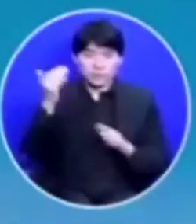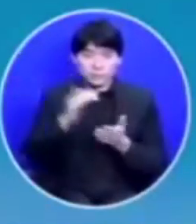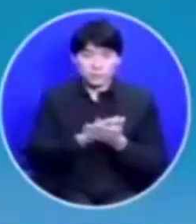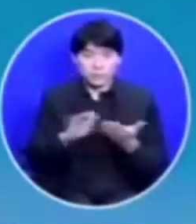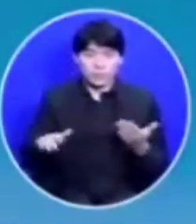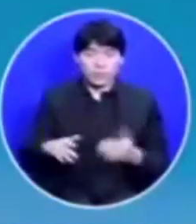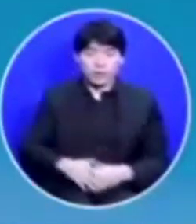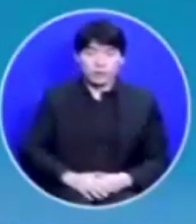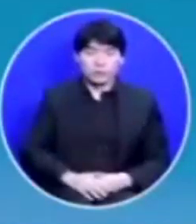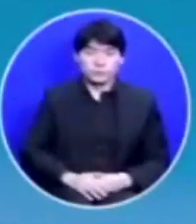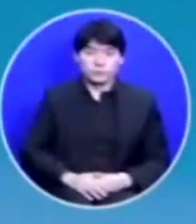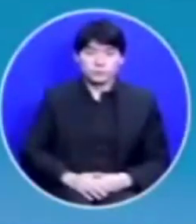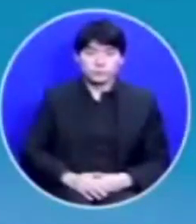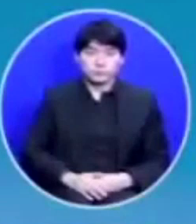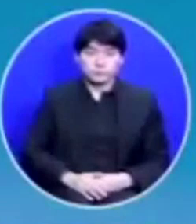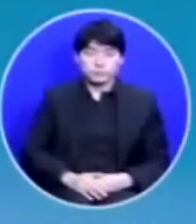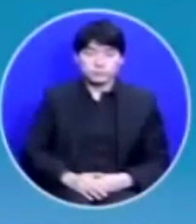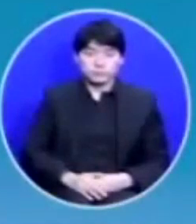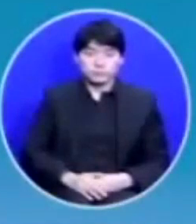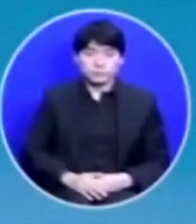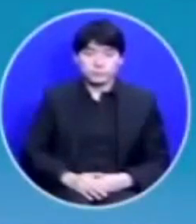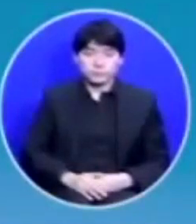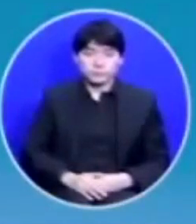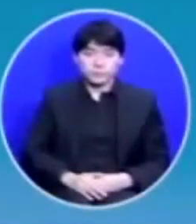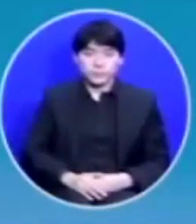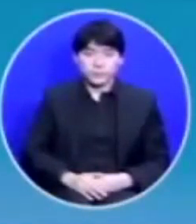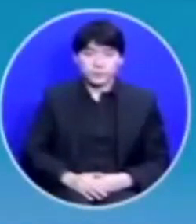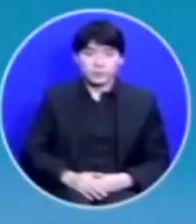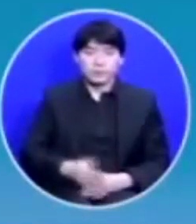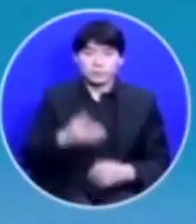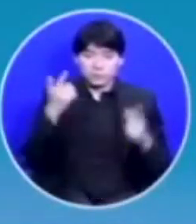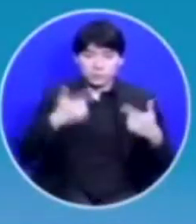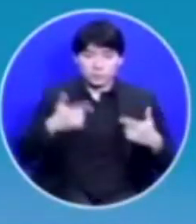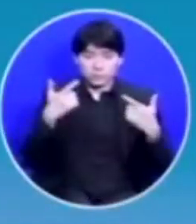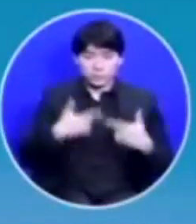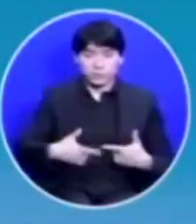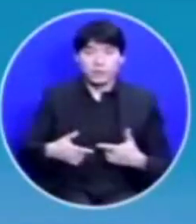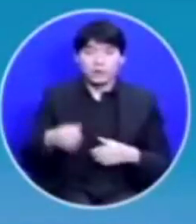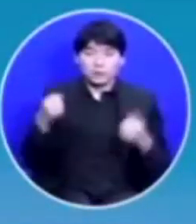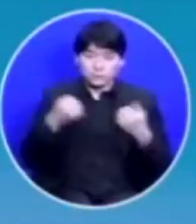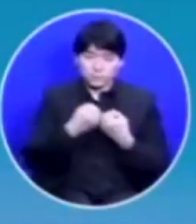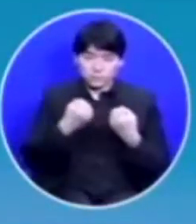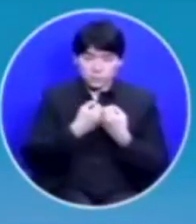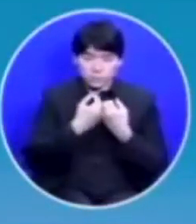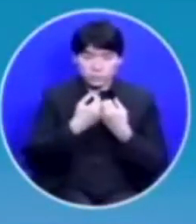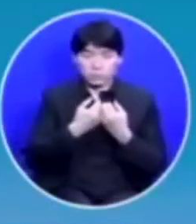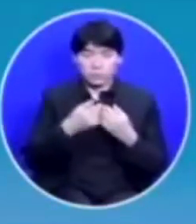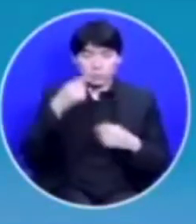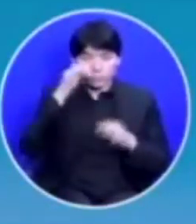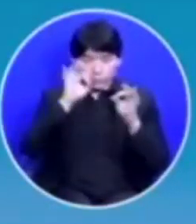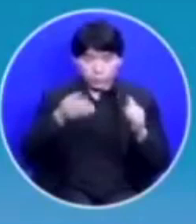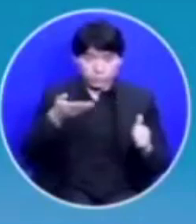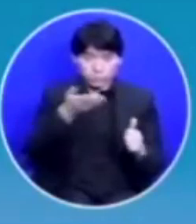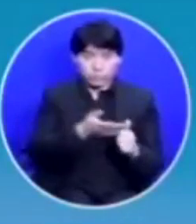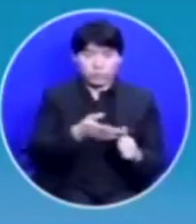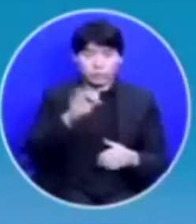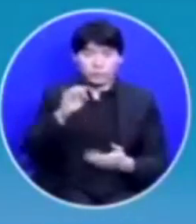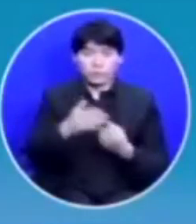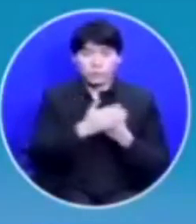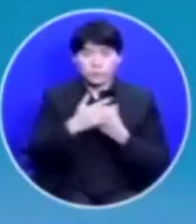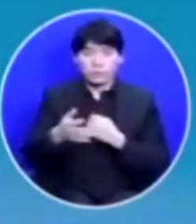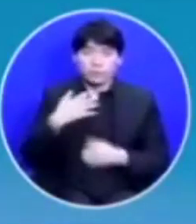양력을 물려 줘도 쉽지 않은 세상인데 늘 싸우던 거 보여주고 그저 돈 때문에